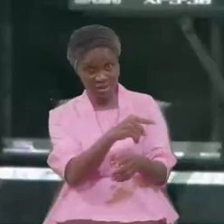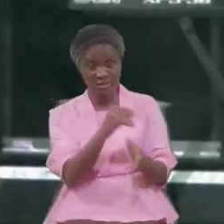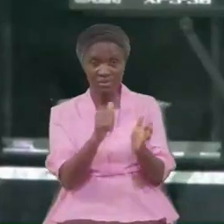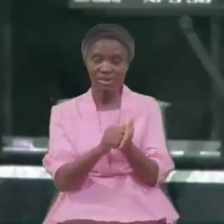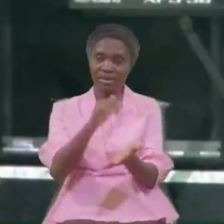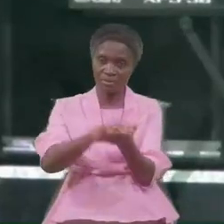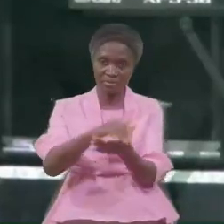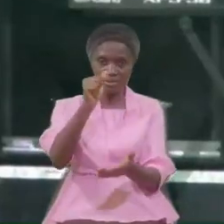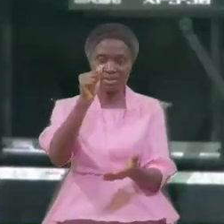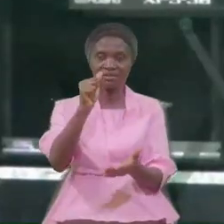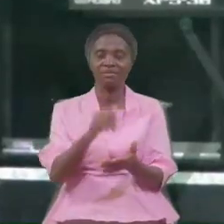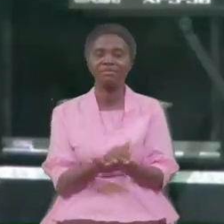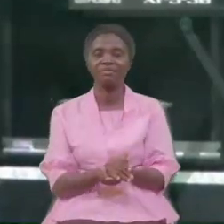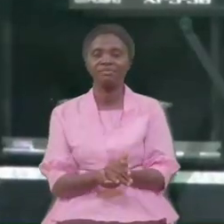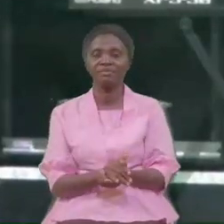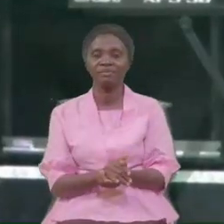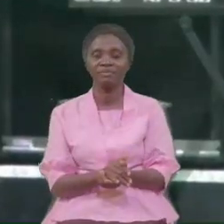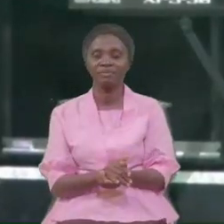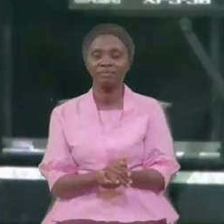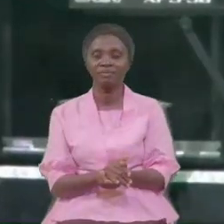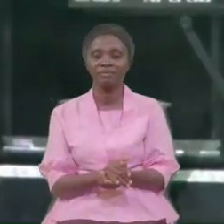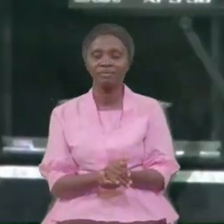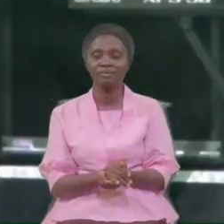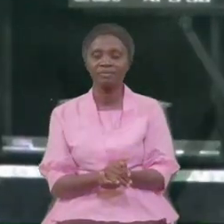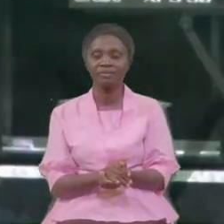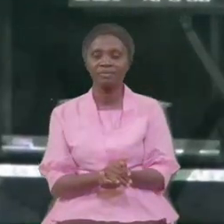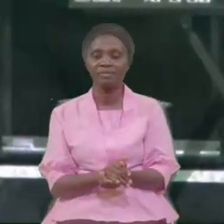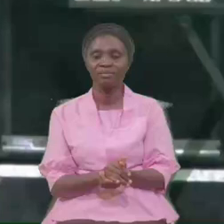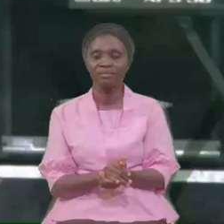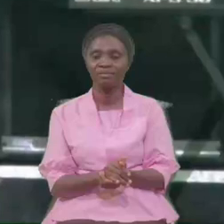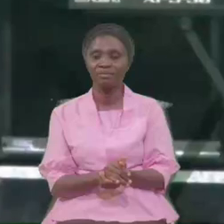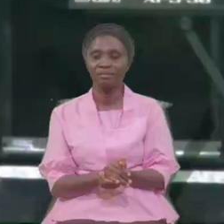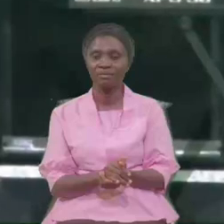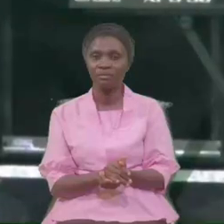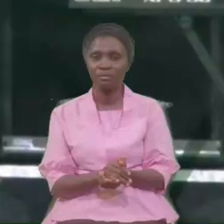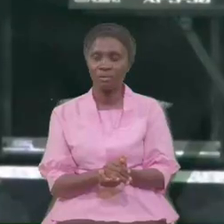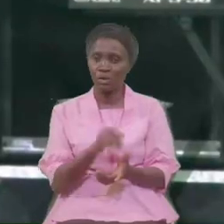tout est possible à celui qui croit.